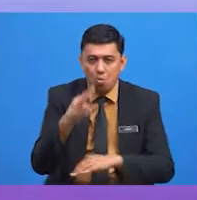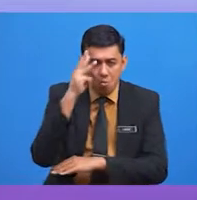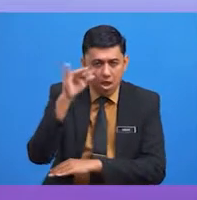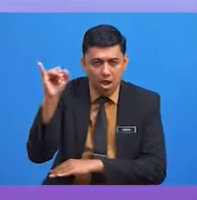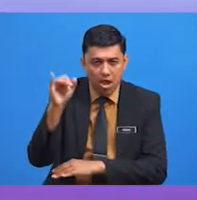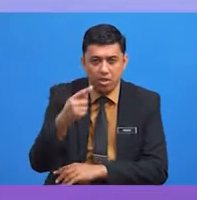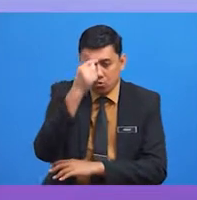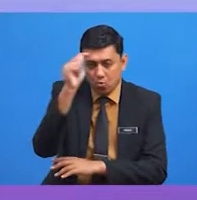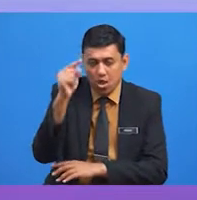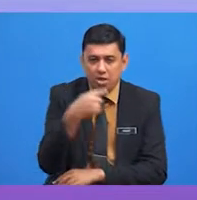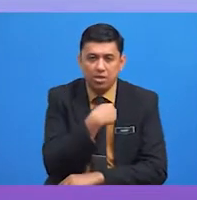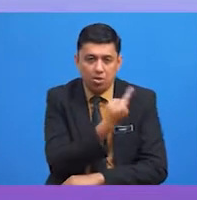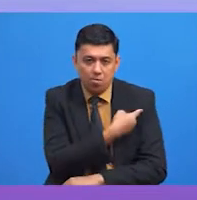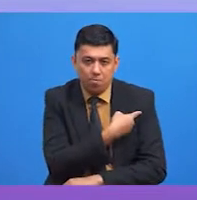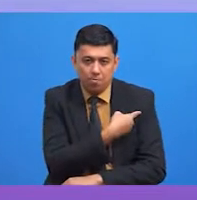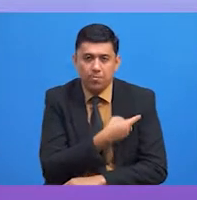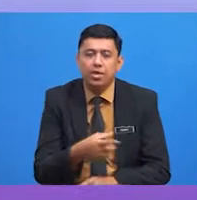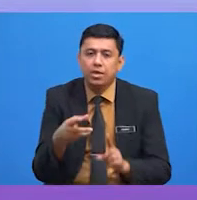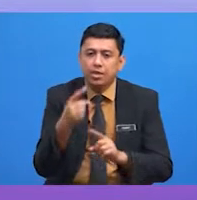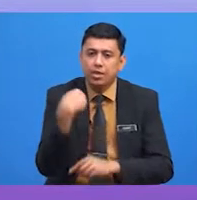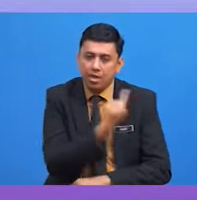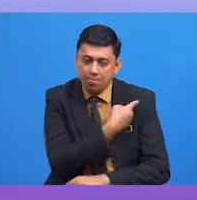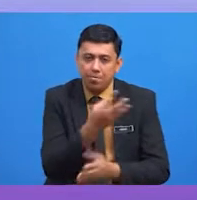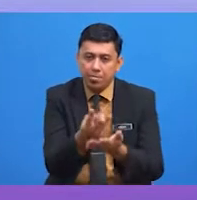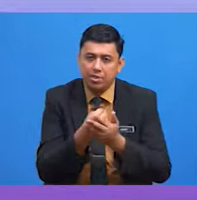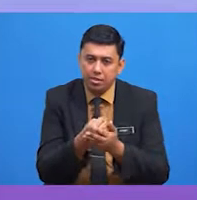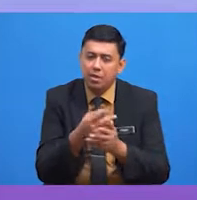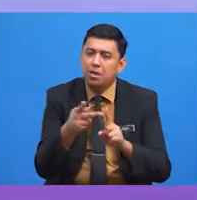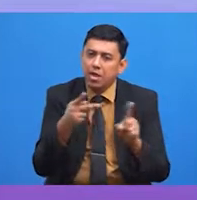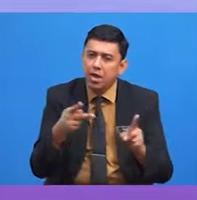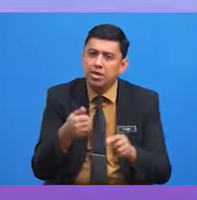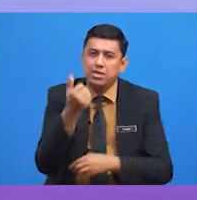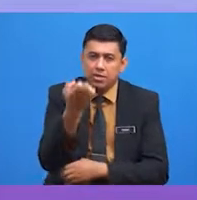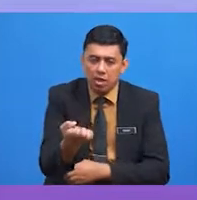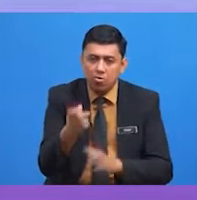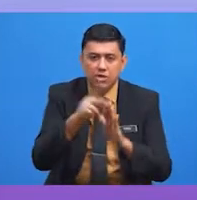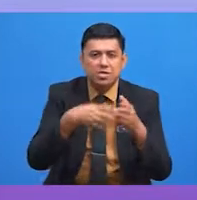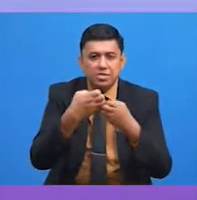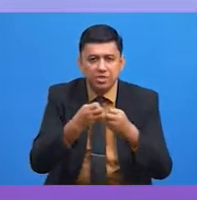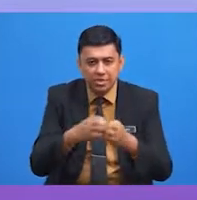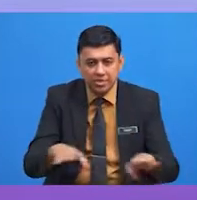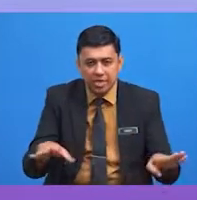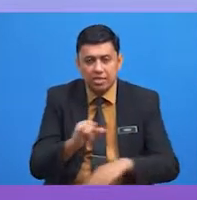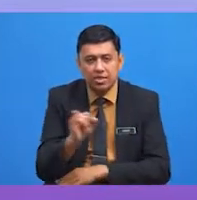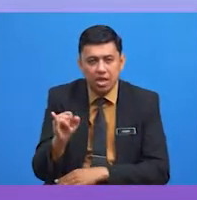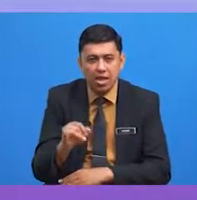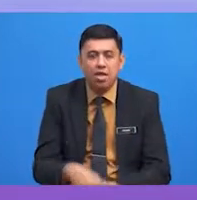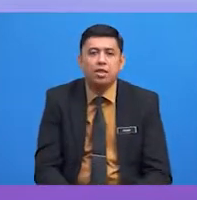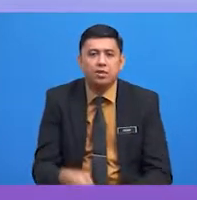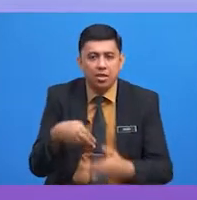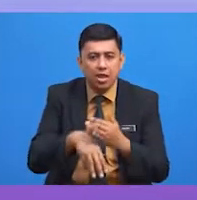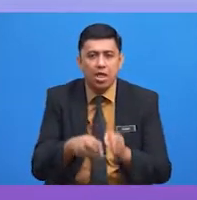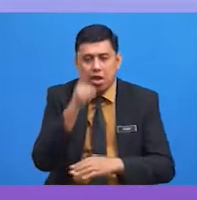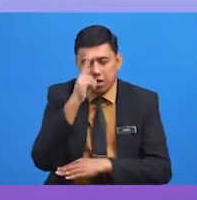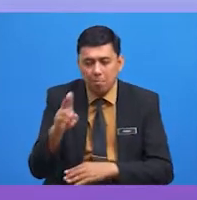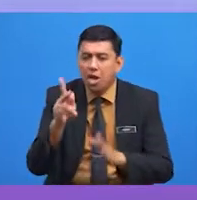kami meminta daripada Engkau kesejahteraan dalam agama, kesihatan tubuh